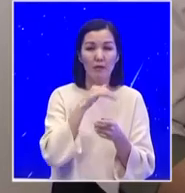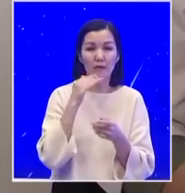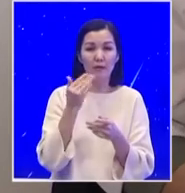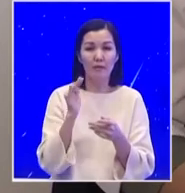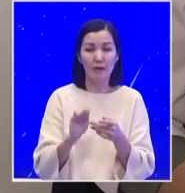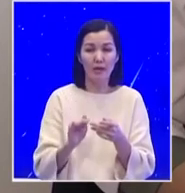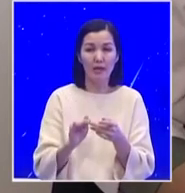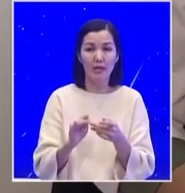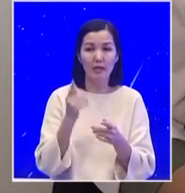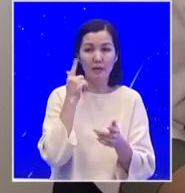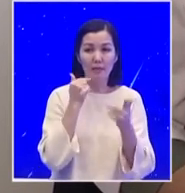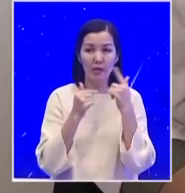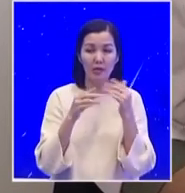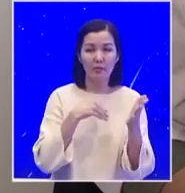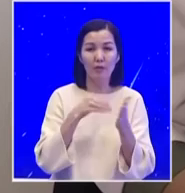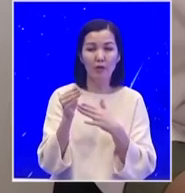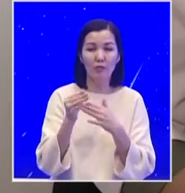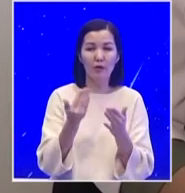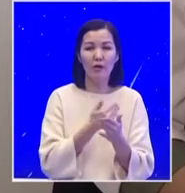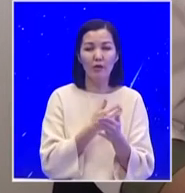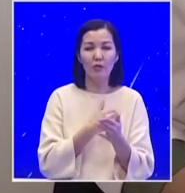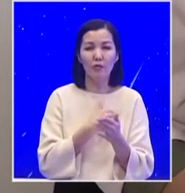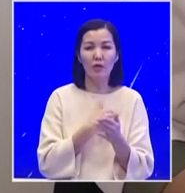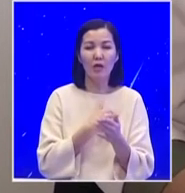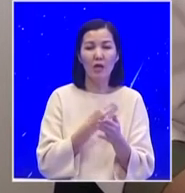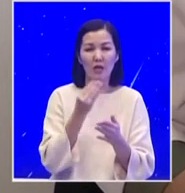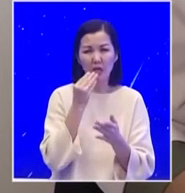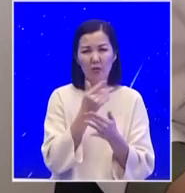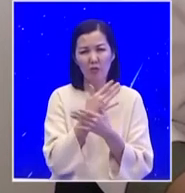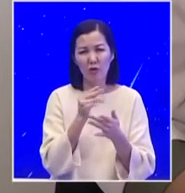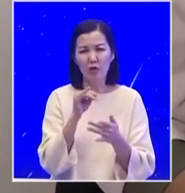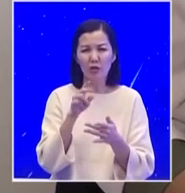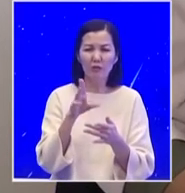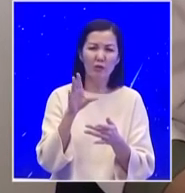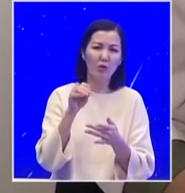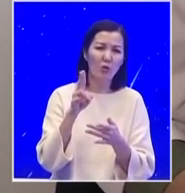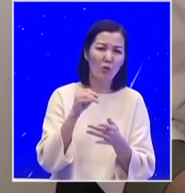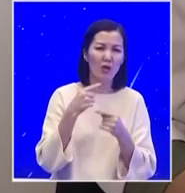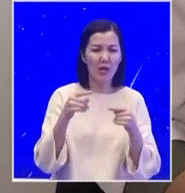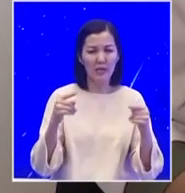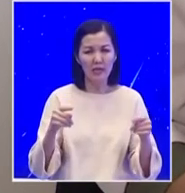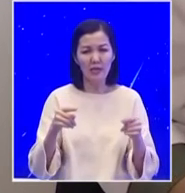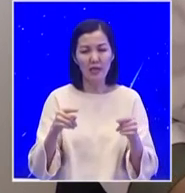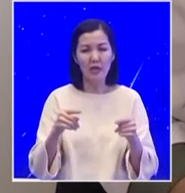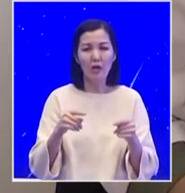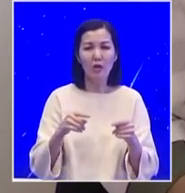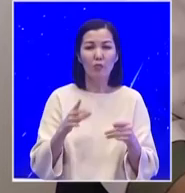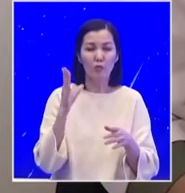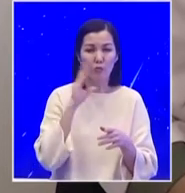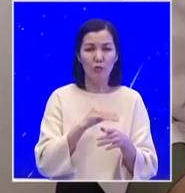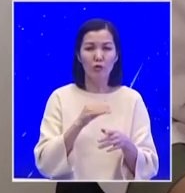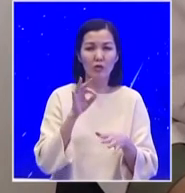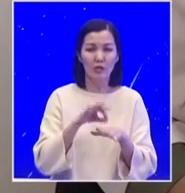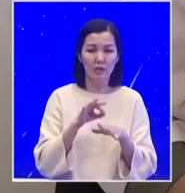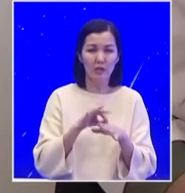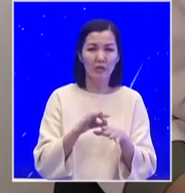малолетнее чадо плачет? Покупают ему так называемую токсическую еду – чипсы, колу, различный фастфуд. Тем самым подсаживают ребенка на